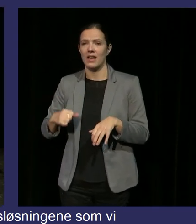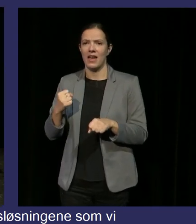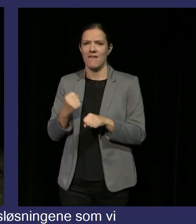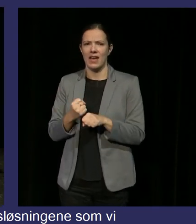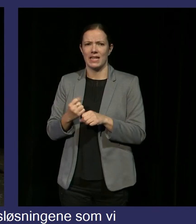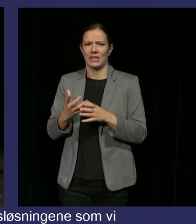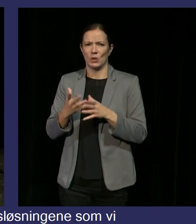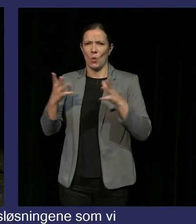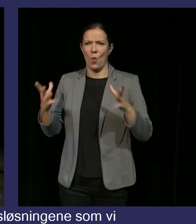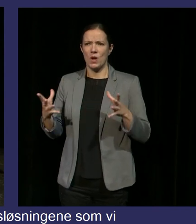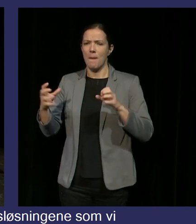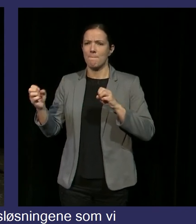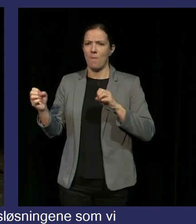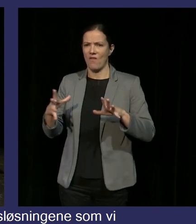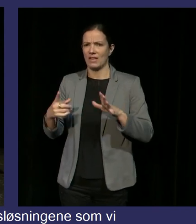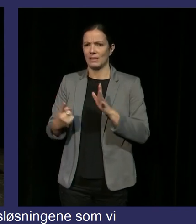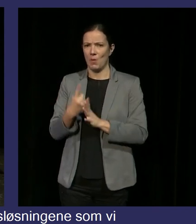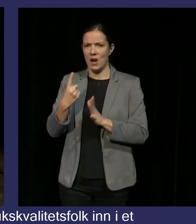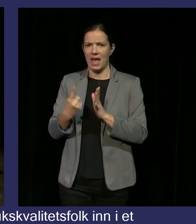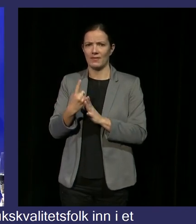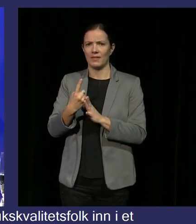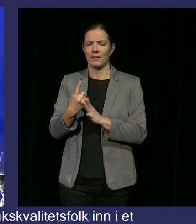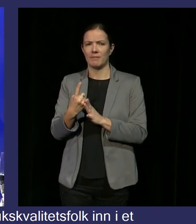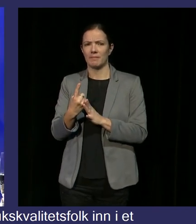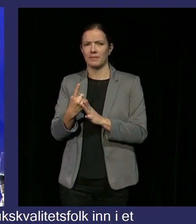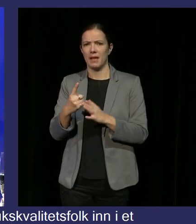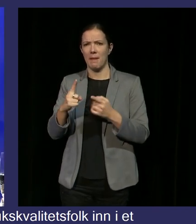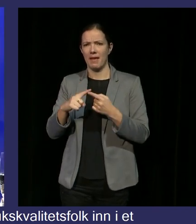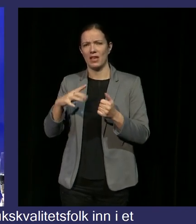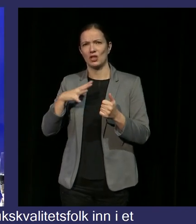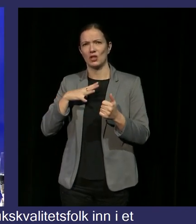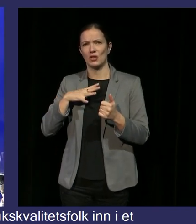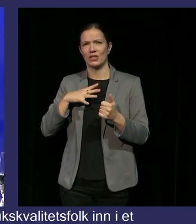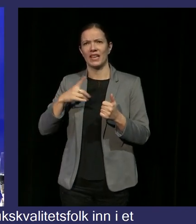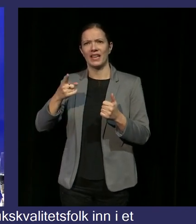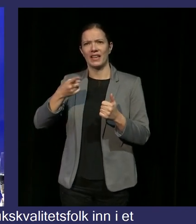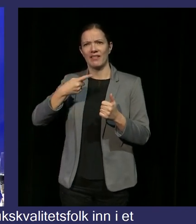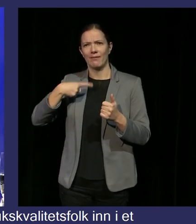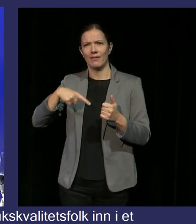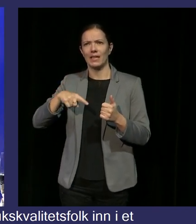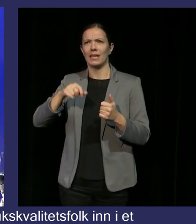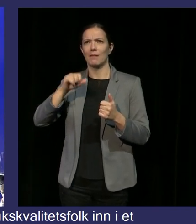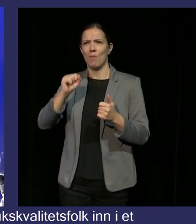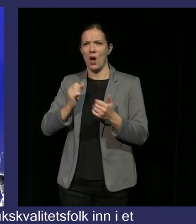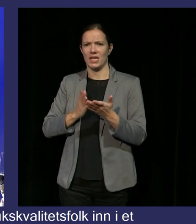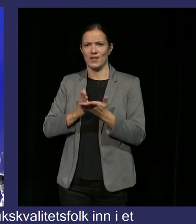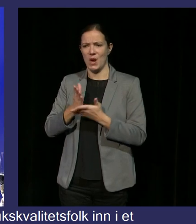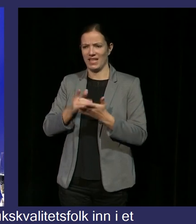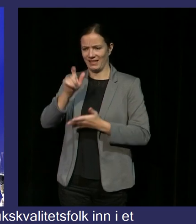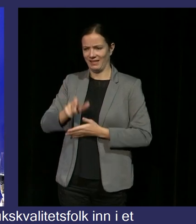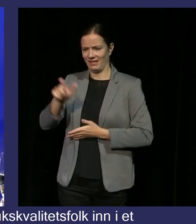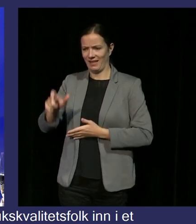stor påvirkningsmulighet. Og, men jeg synes jo ofte at vi må liksom sette jurister og